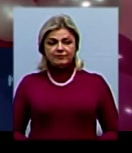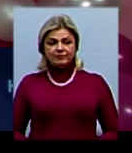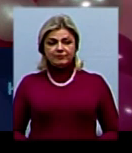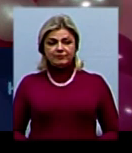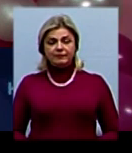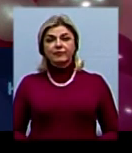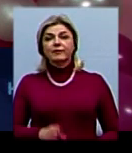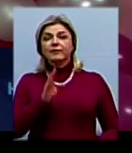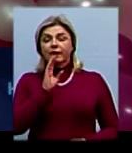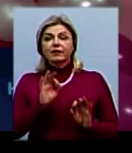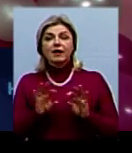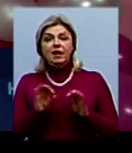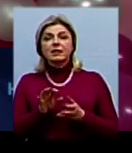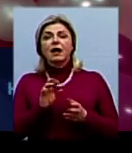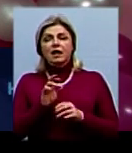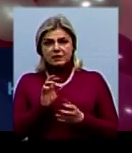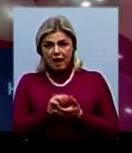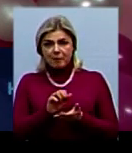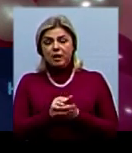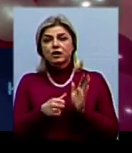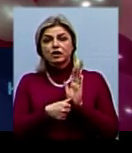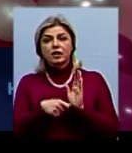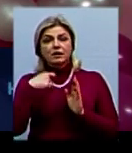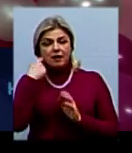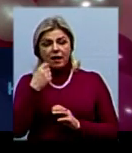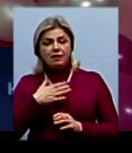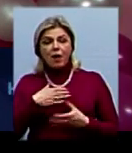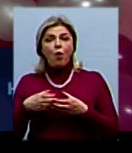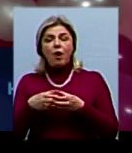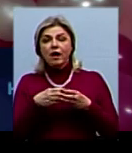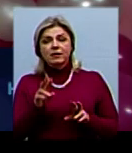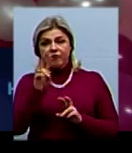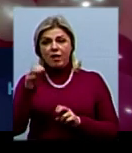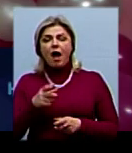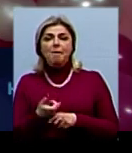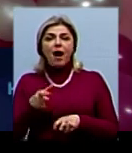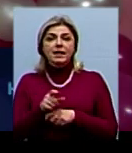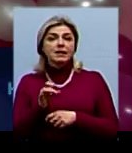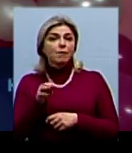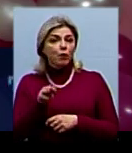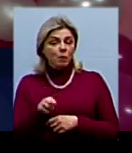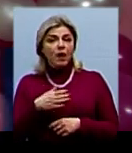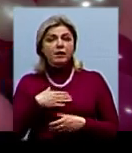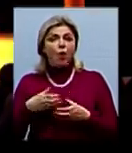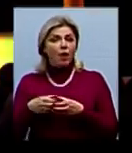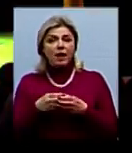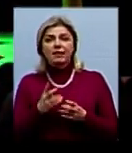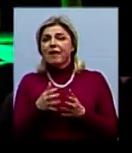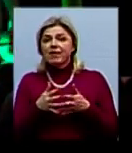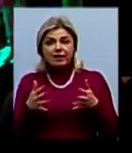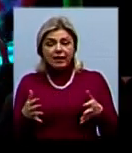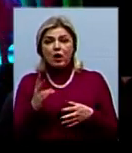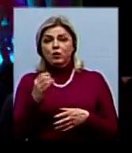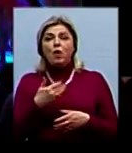Я займаюся 6 років. Наш колектив називається «Максимум». Наш колектив невеликий, але